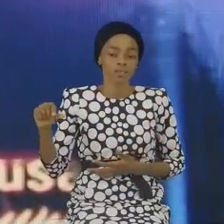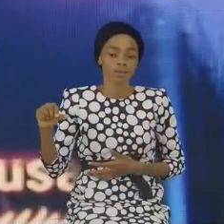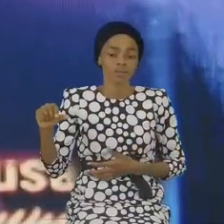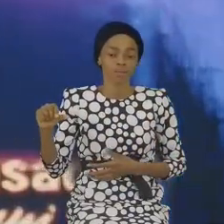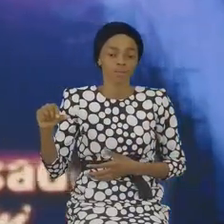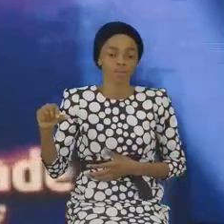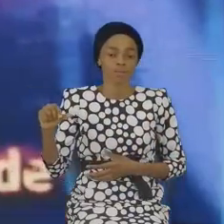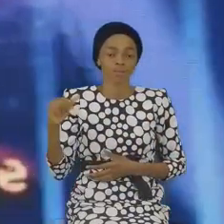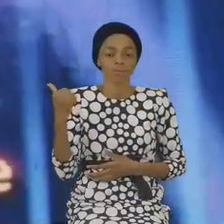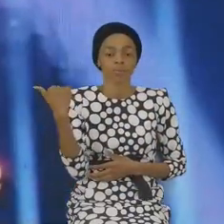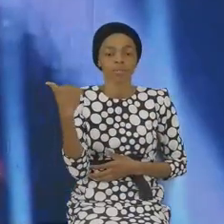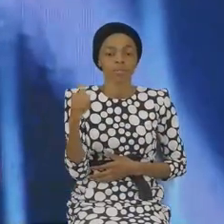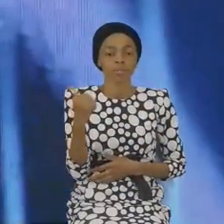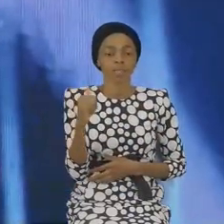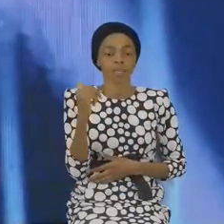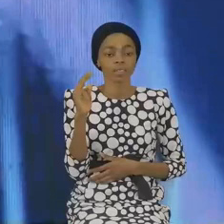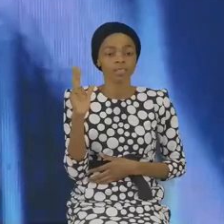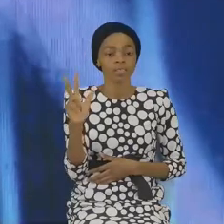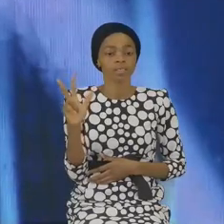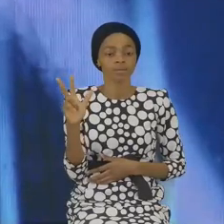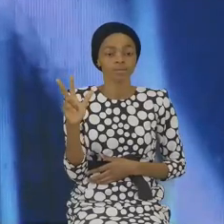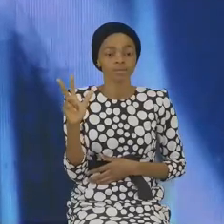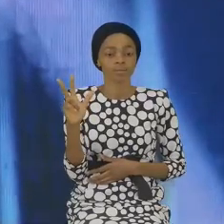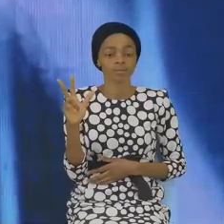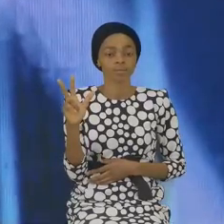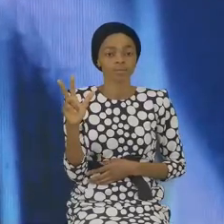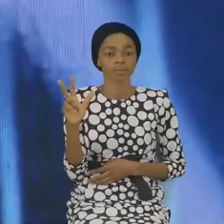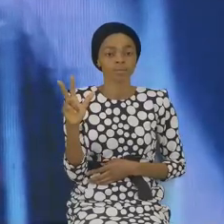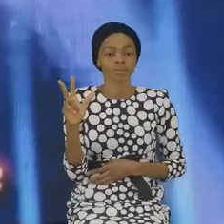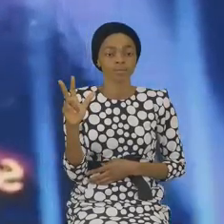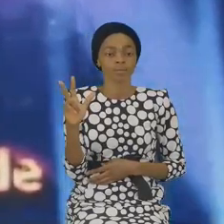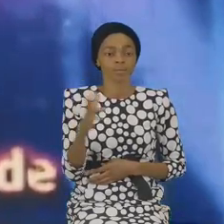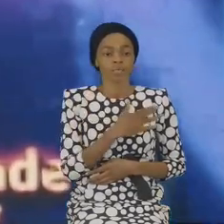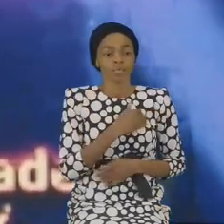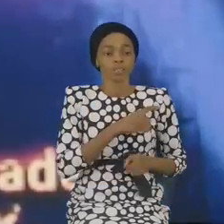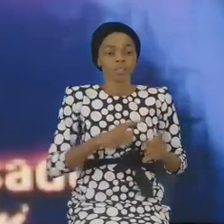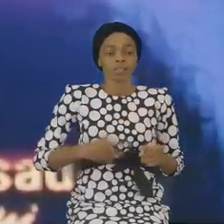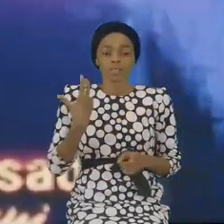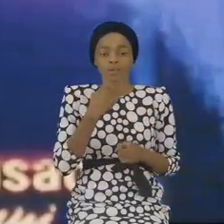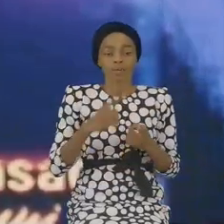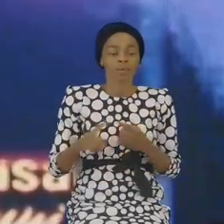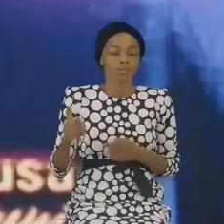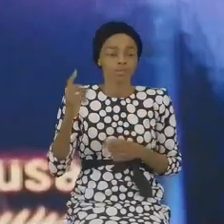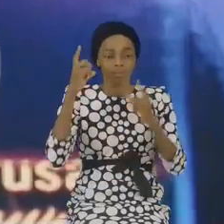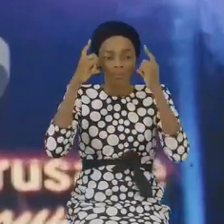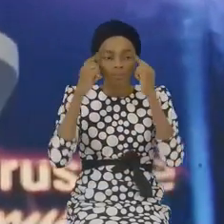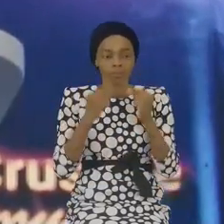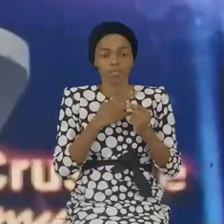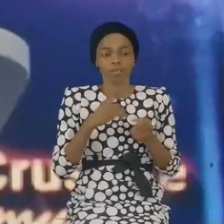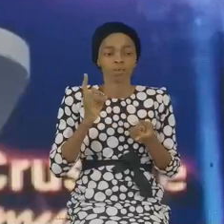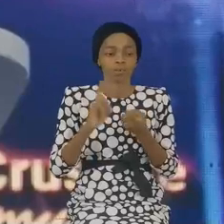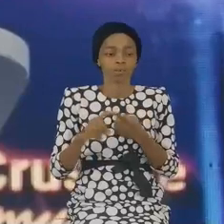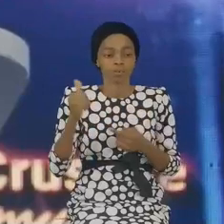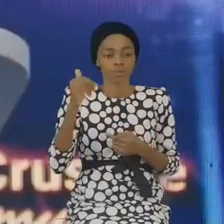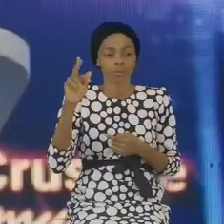chapitre 6, verset 13. L'Éternel parla à Moïse et à Aaron et leur